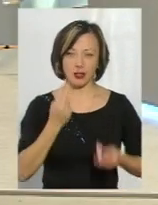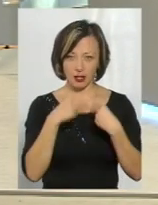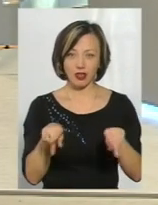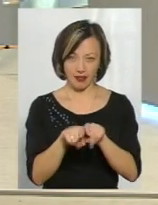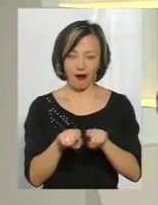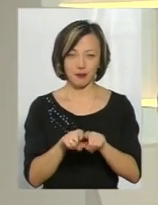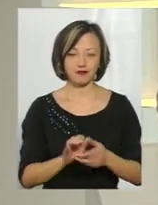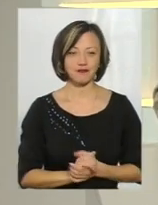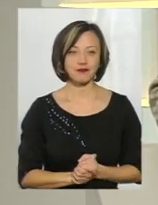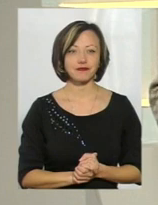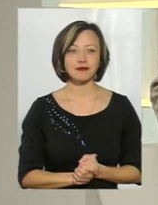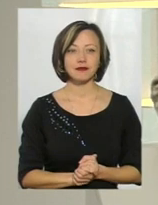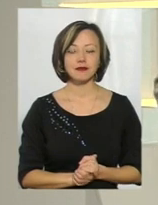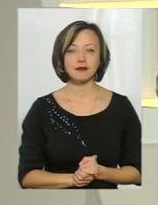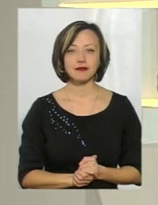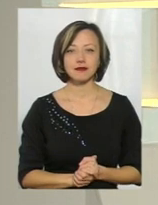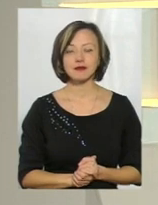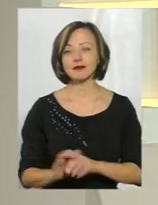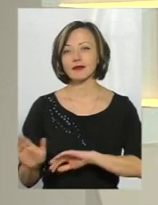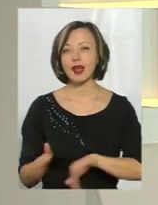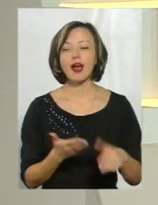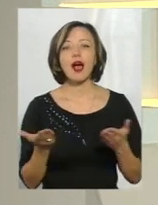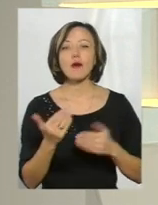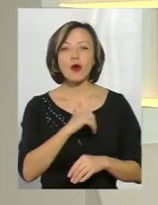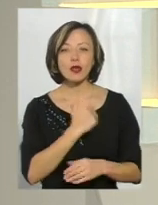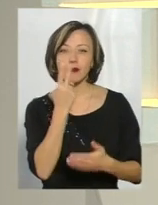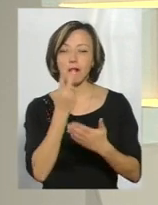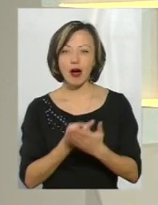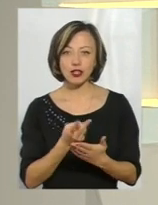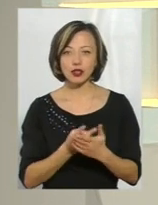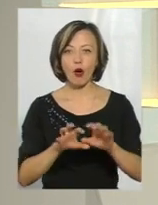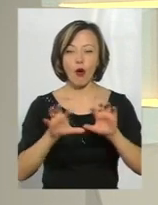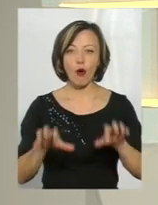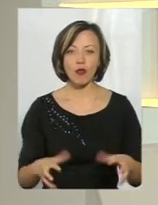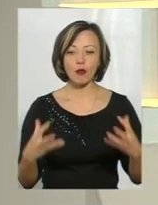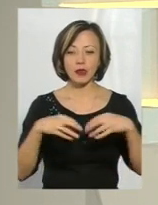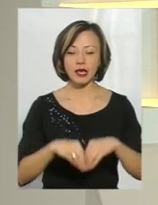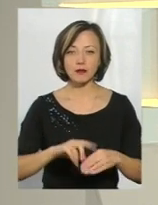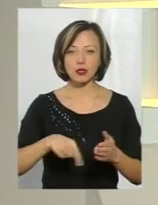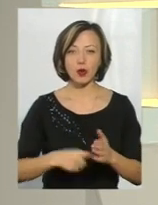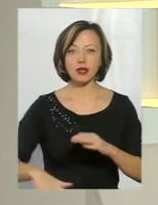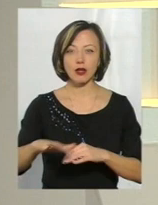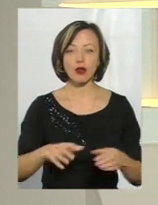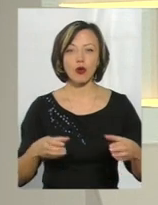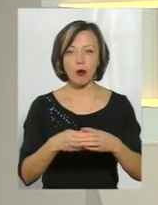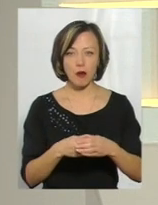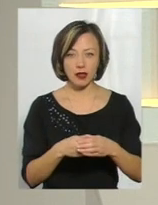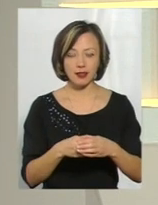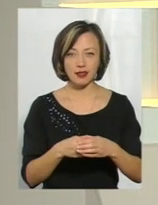так. Яким хотіли б бачити голову об'єднаної міської територіальної